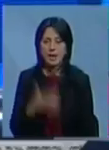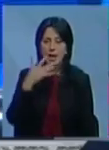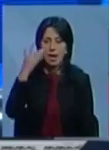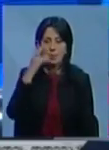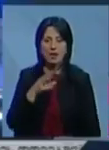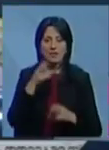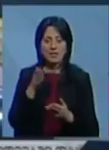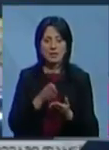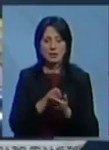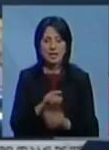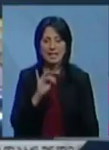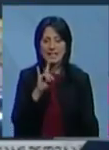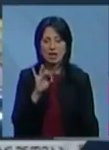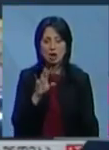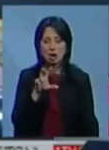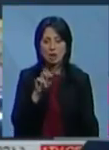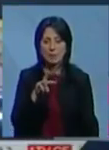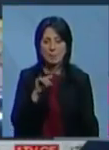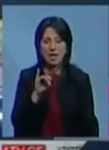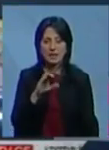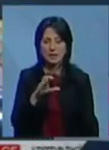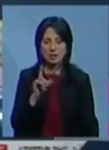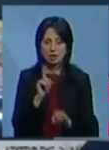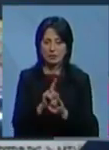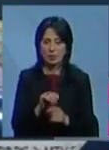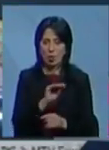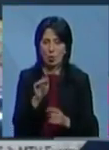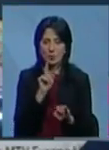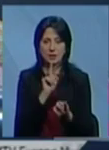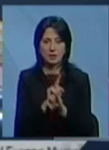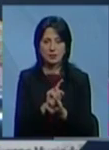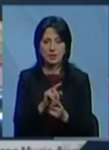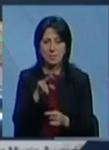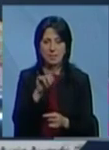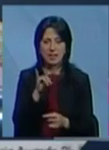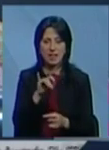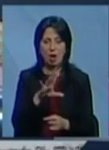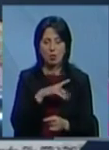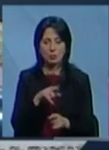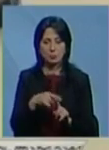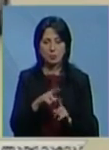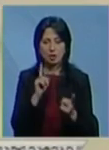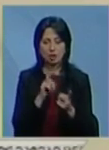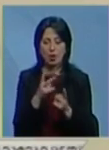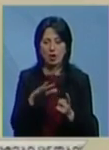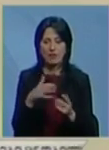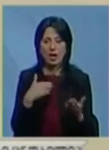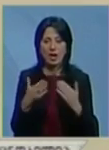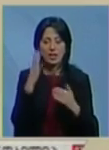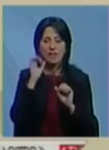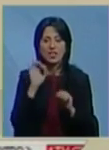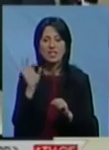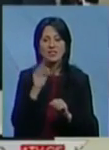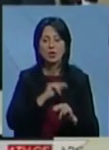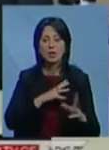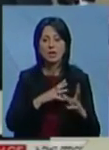ამერიკაში ვიზიტის ფარგლებში ლევან იზორია ჯეიმს მატის შეხვდა. ოფიციალური დახვედრის ცერემონია პენტაგონში გაიმართა. კოლეგებმა შეხვედრაზე ორ ქვეყანას შორის თავდაცვის